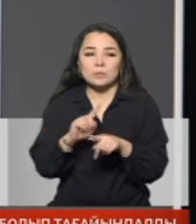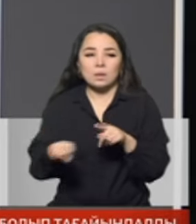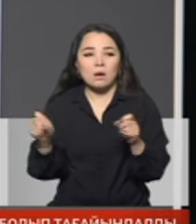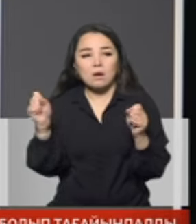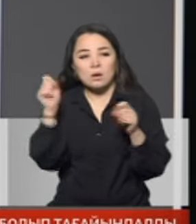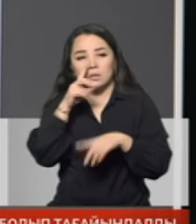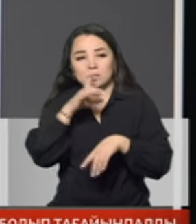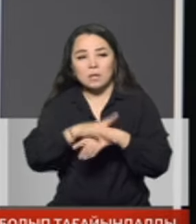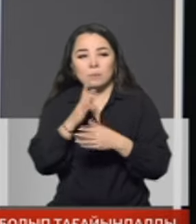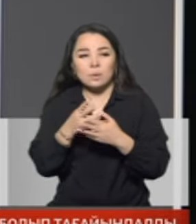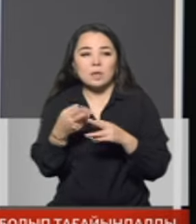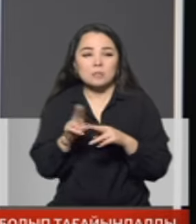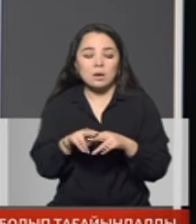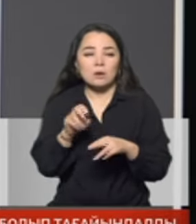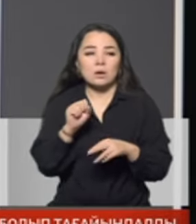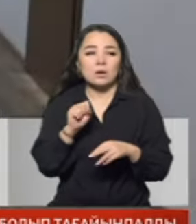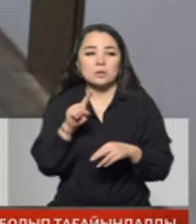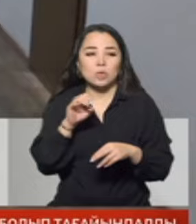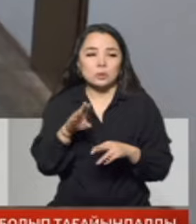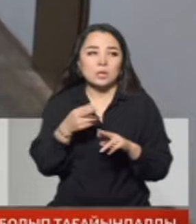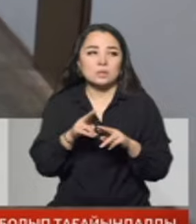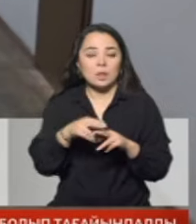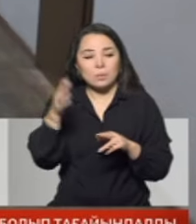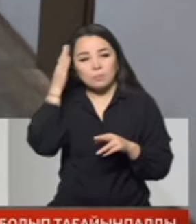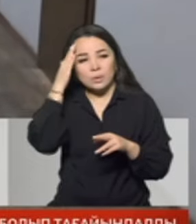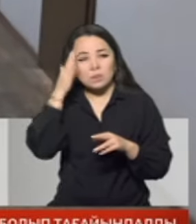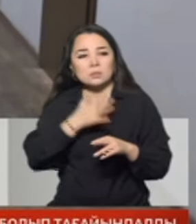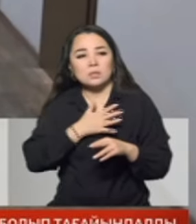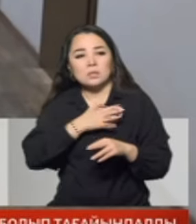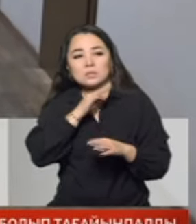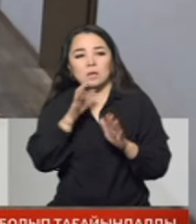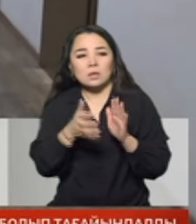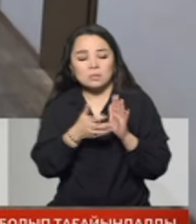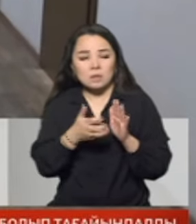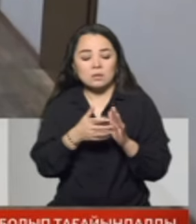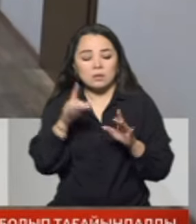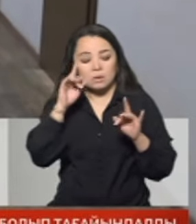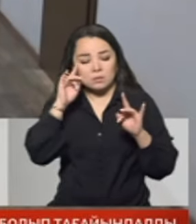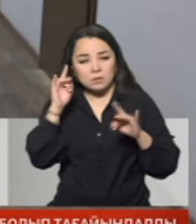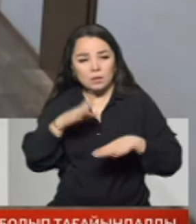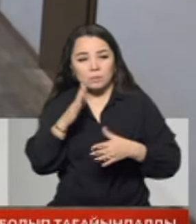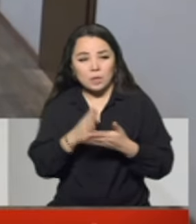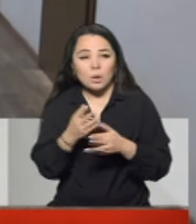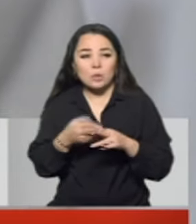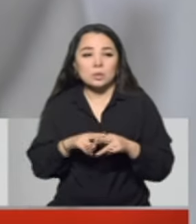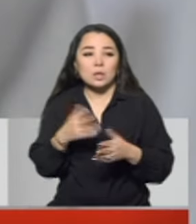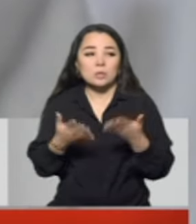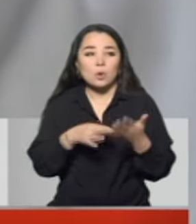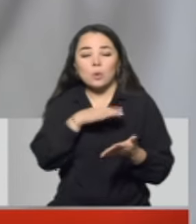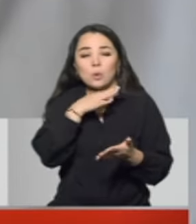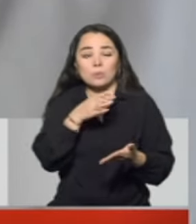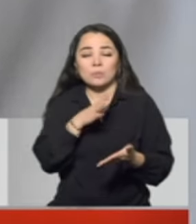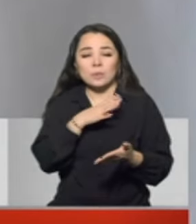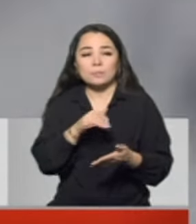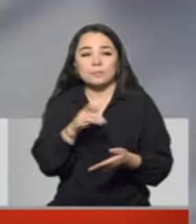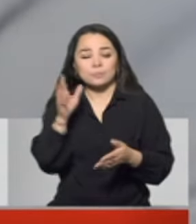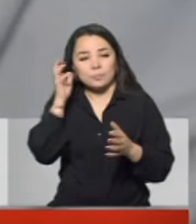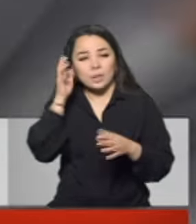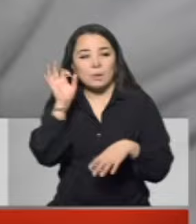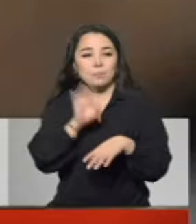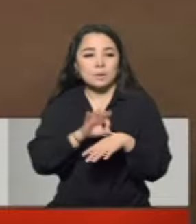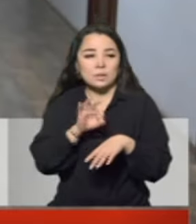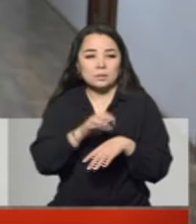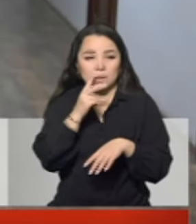анықтаймыз дейді. Себебі азот оксидінен миға кислород жетпей, адам есеңгіреп қалады. Егер оны көп қолданса, психикалық